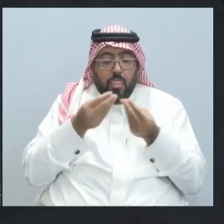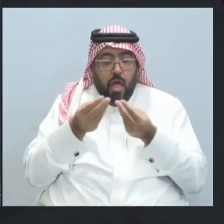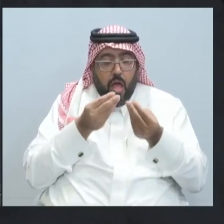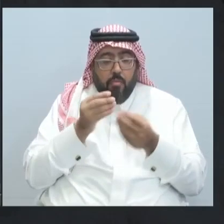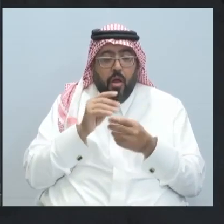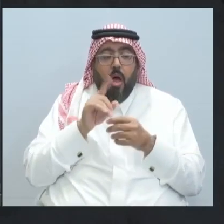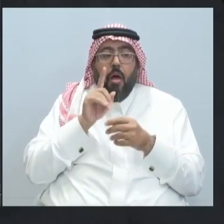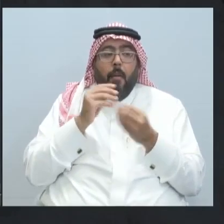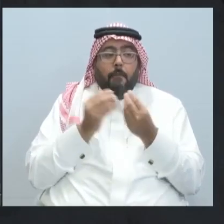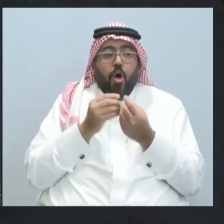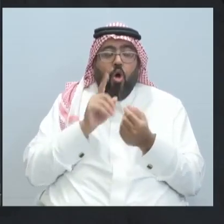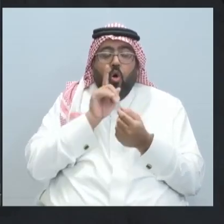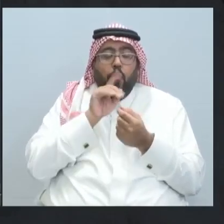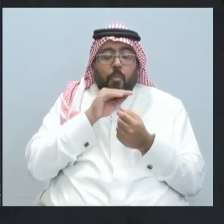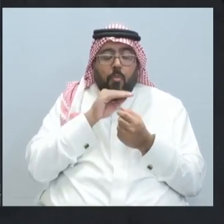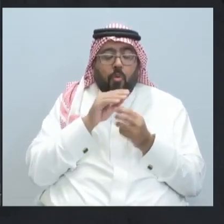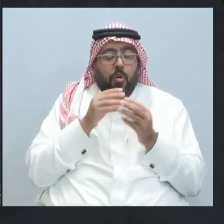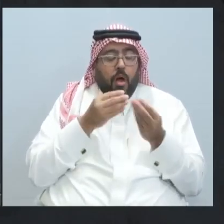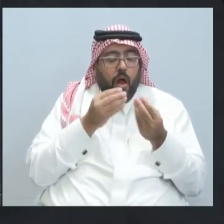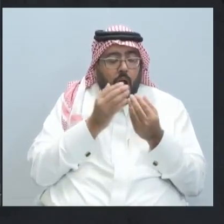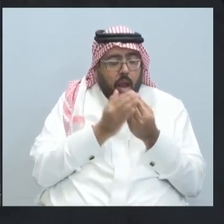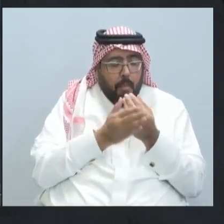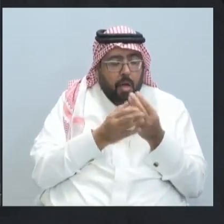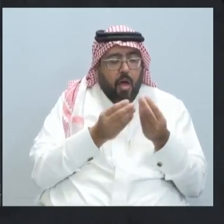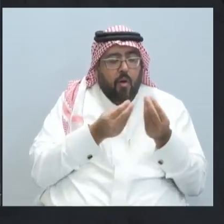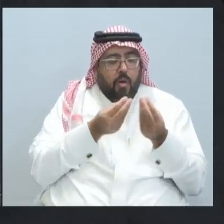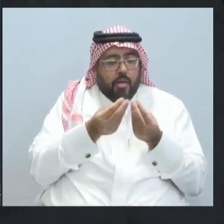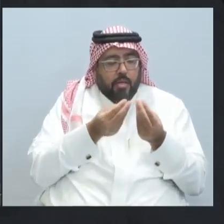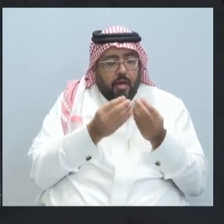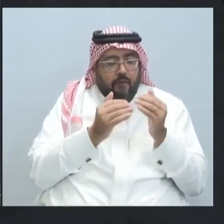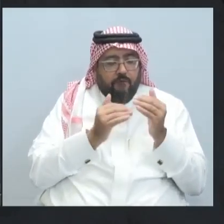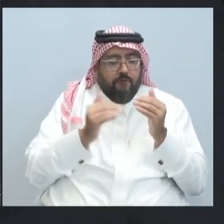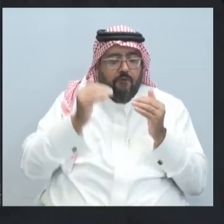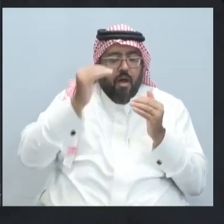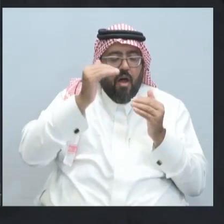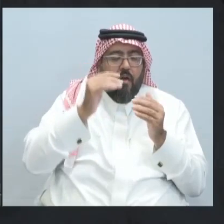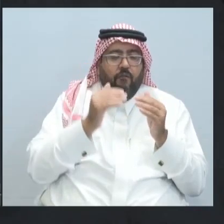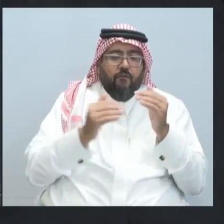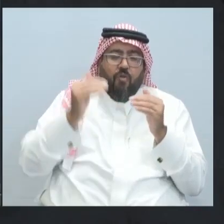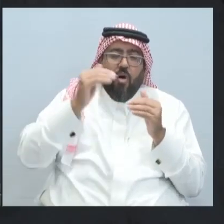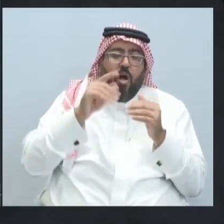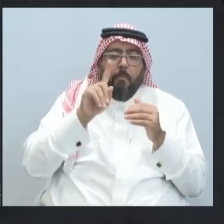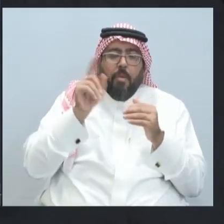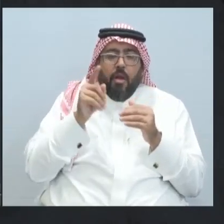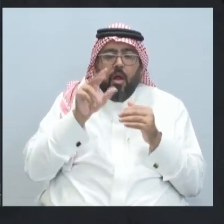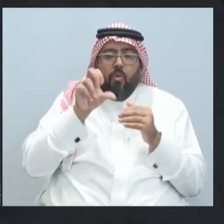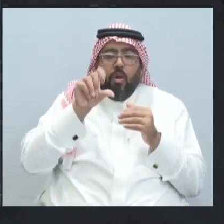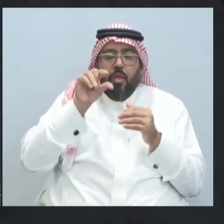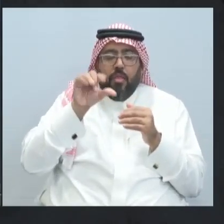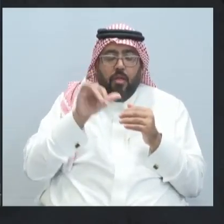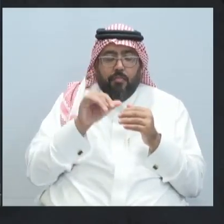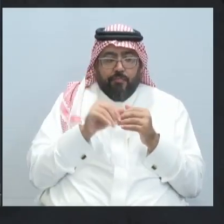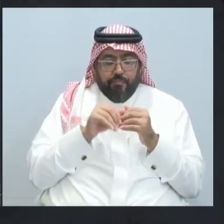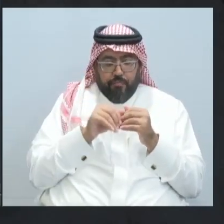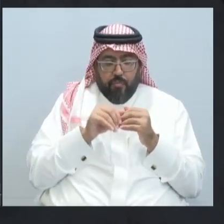مع الوالدين فلابد من الاحسان وهو منزل فوق بر الوالدين لهذا قال الله عز وجل وقضى